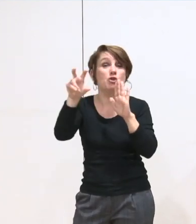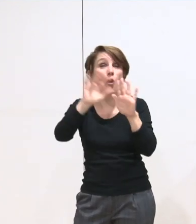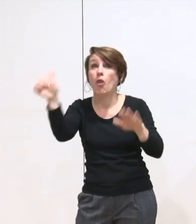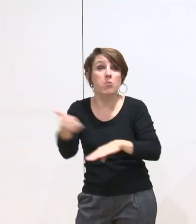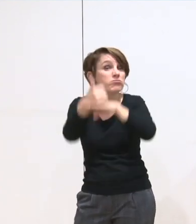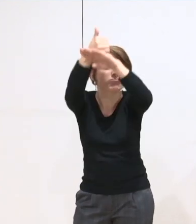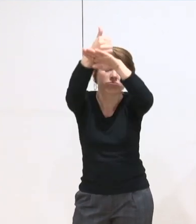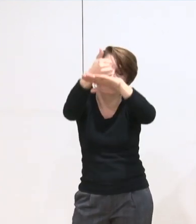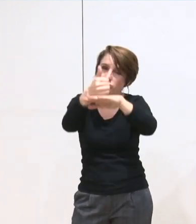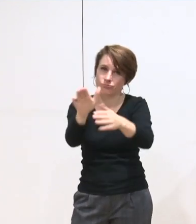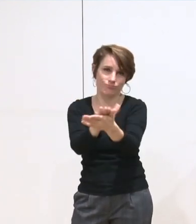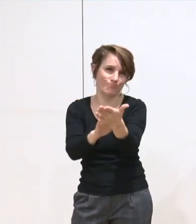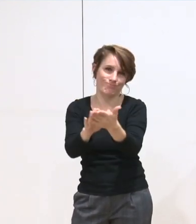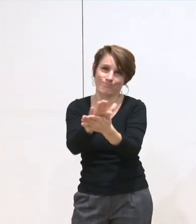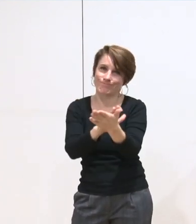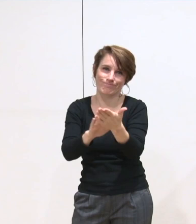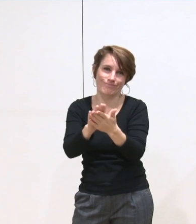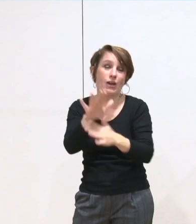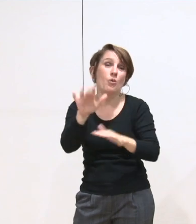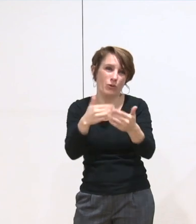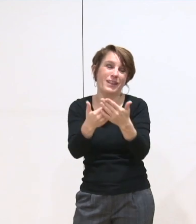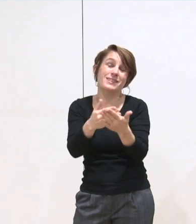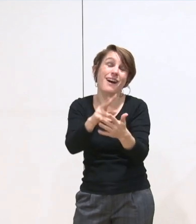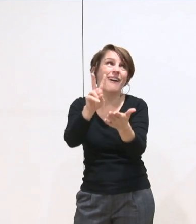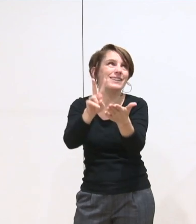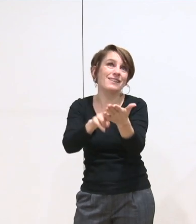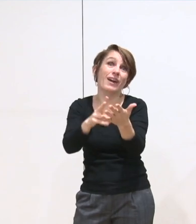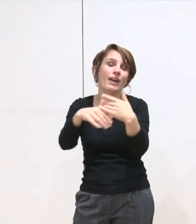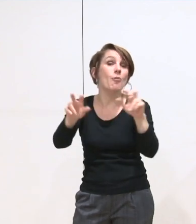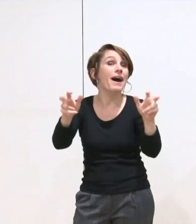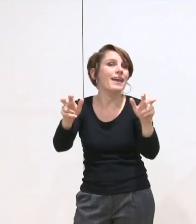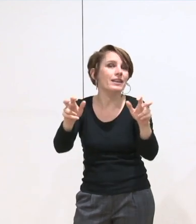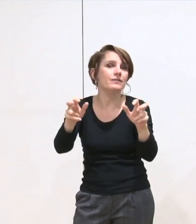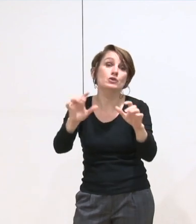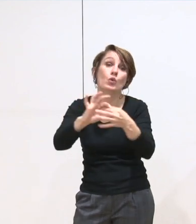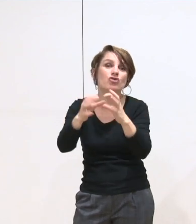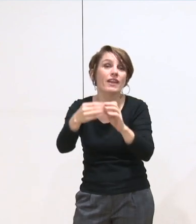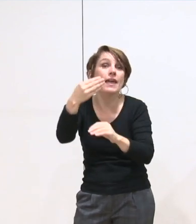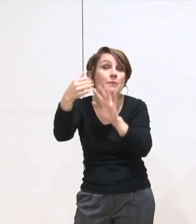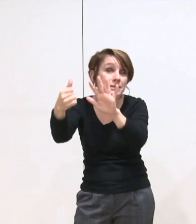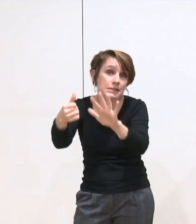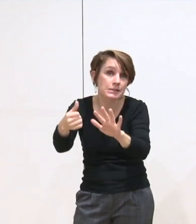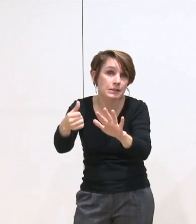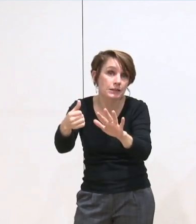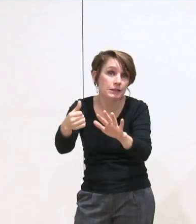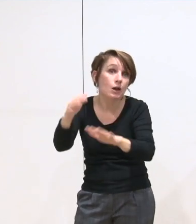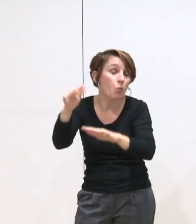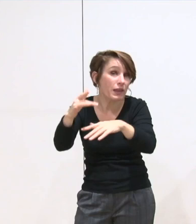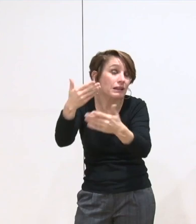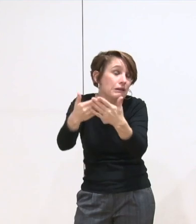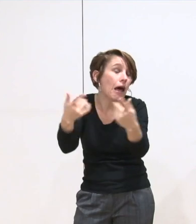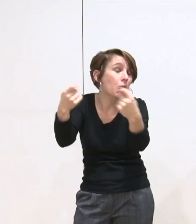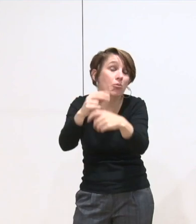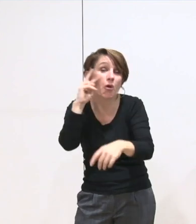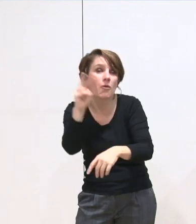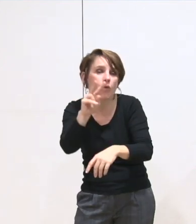vrai, effectivement, sur M6, tard le dimanche soir, et encore. Dans la réalité, c'est bien sûr faux. Vous pouvez